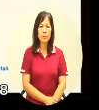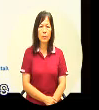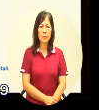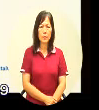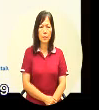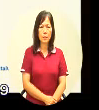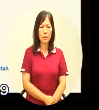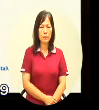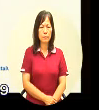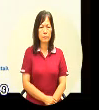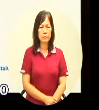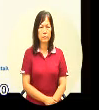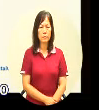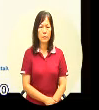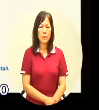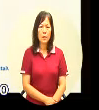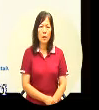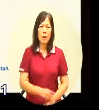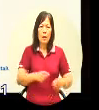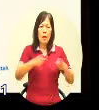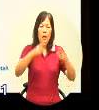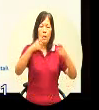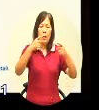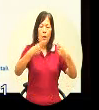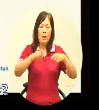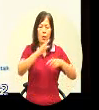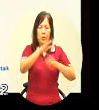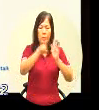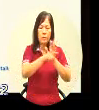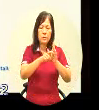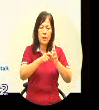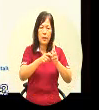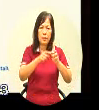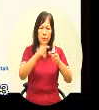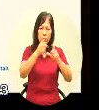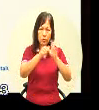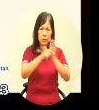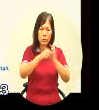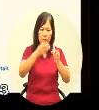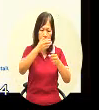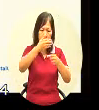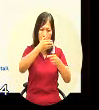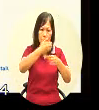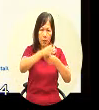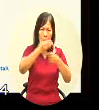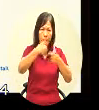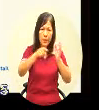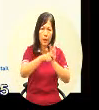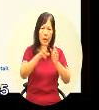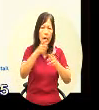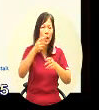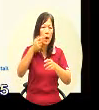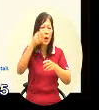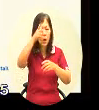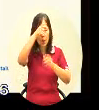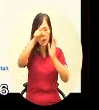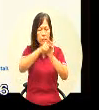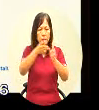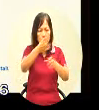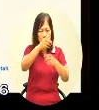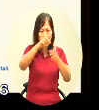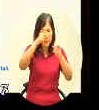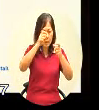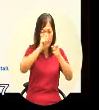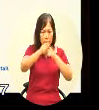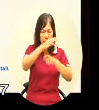这是古山区齁，南北那黄色线大概就是沿着柴山边缘齁，那经过了最北边这个从